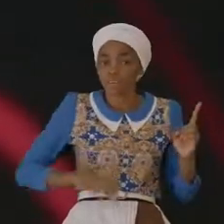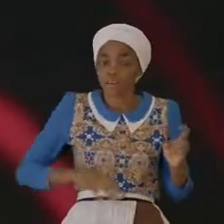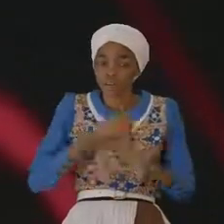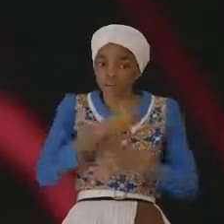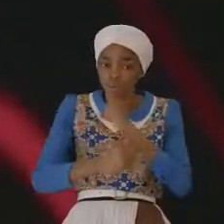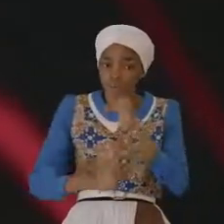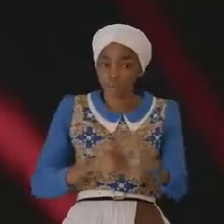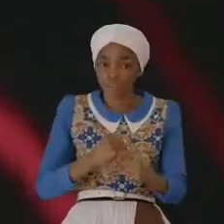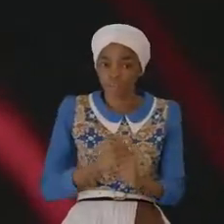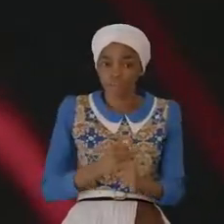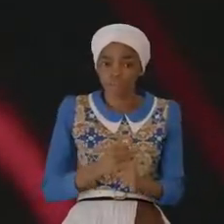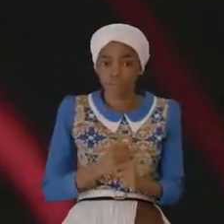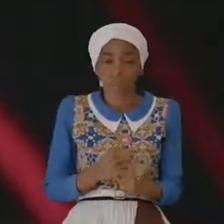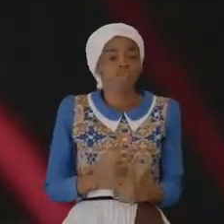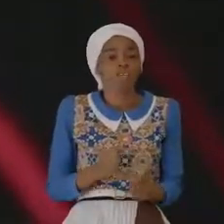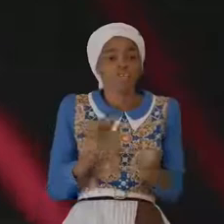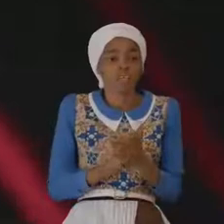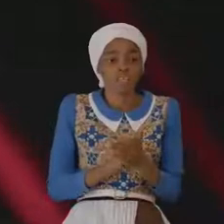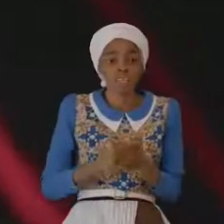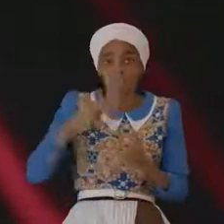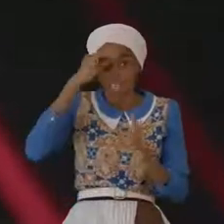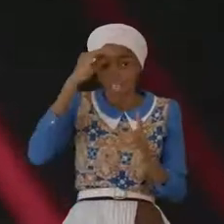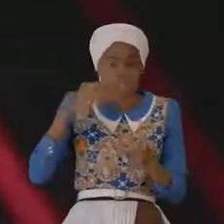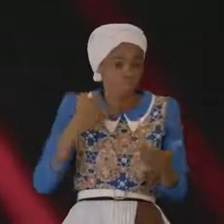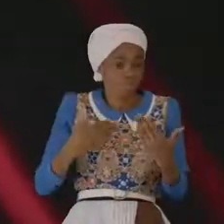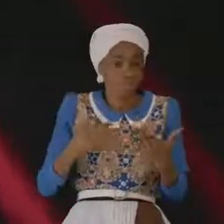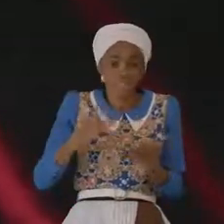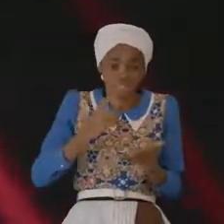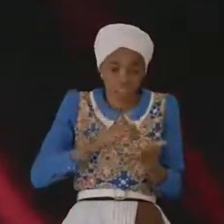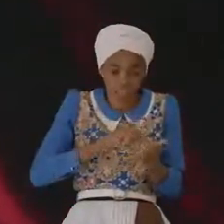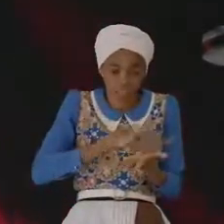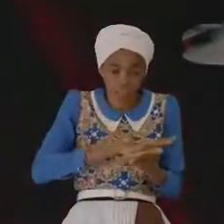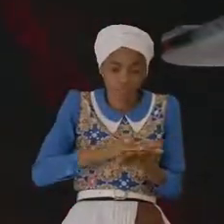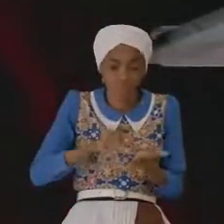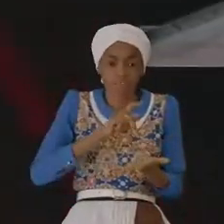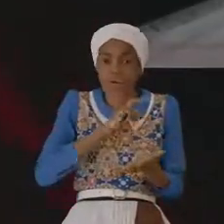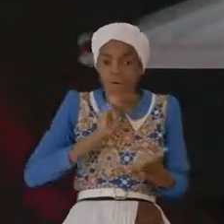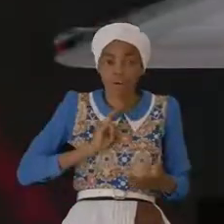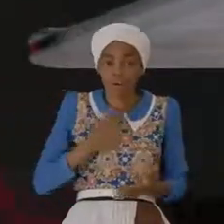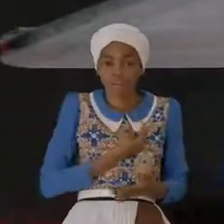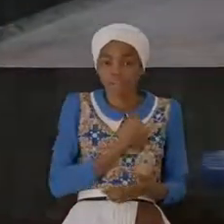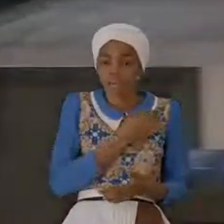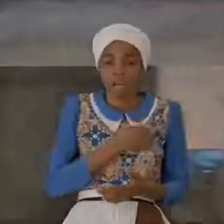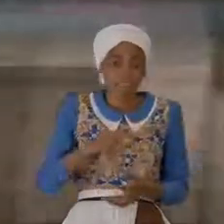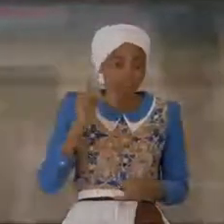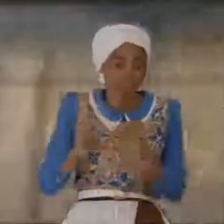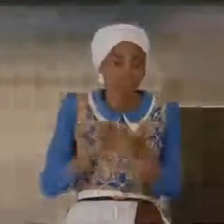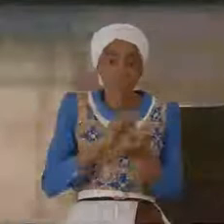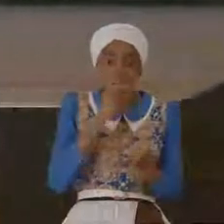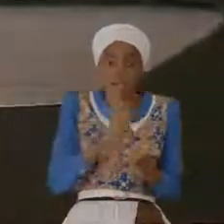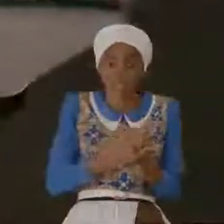hors de la porte afin de nous sanctifier et ceux qui sont